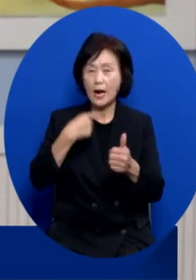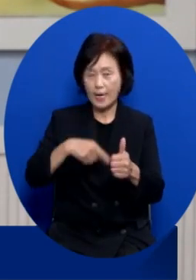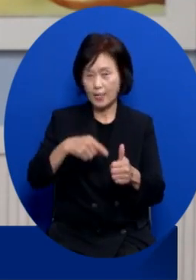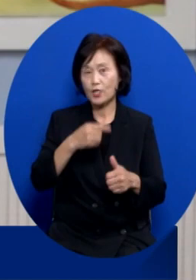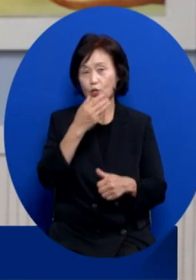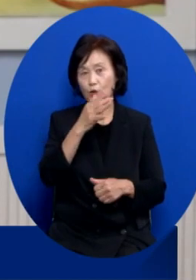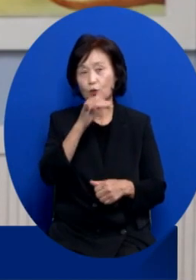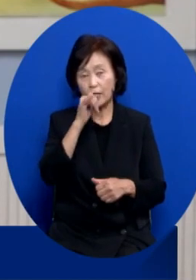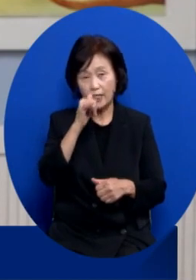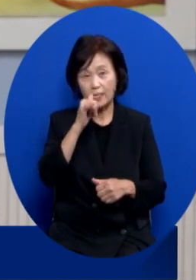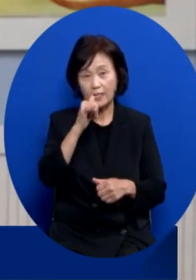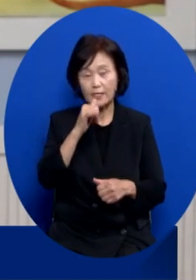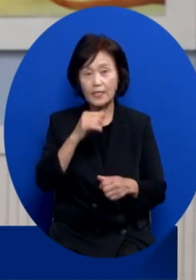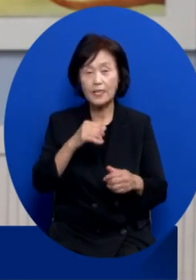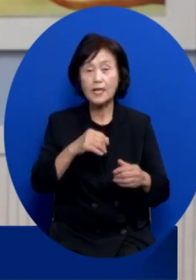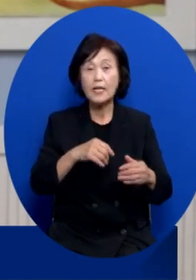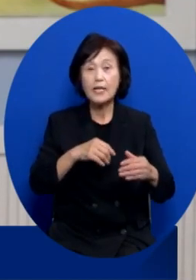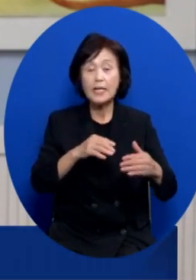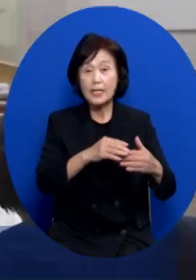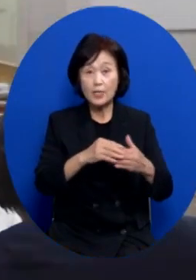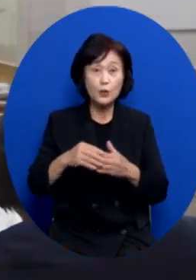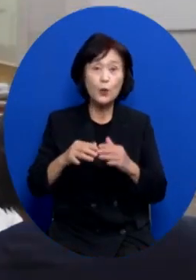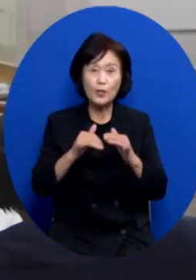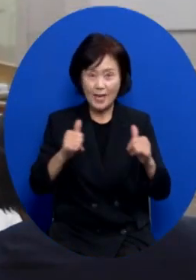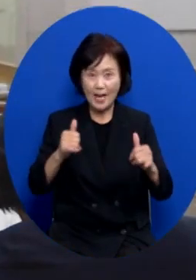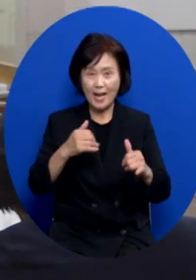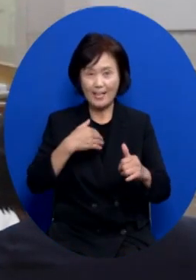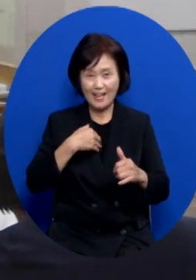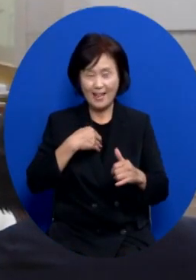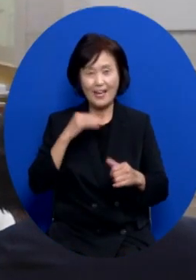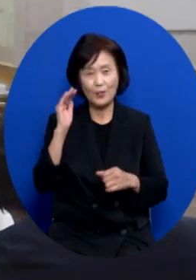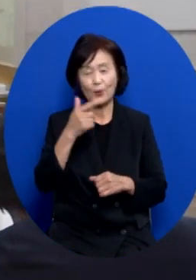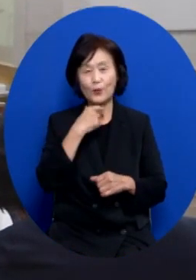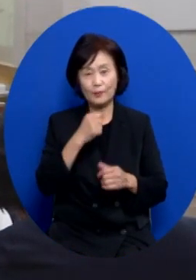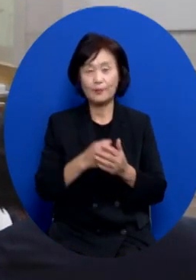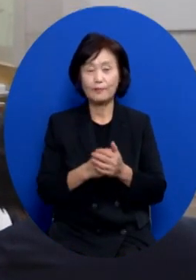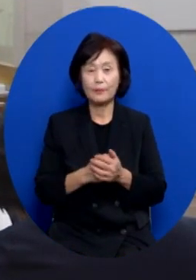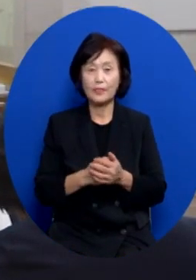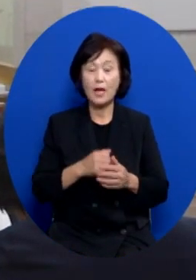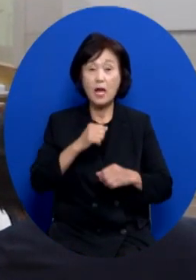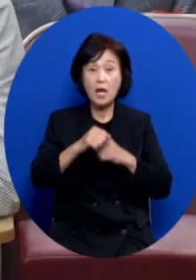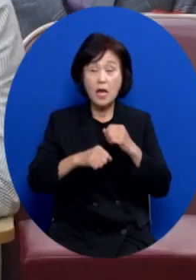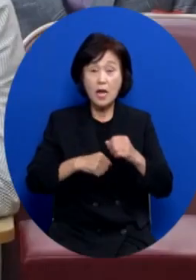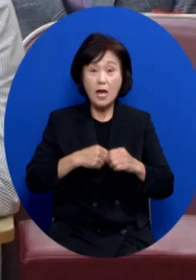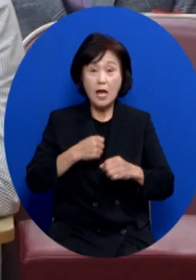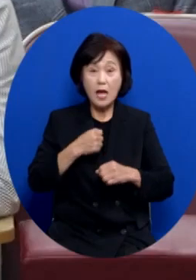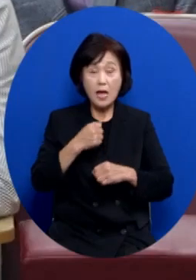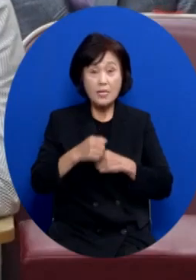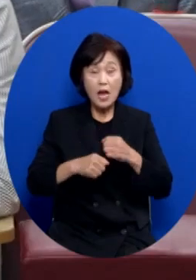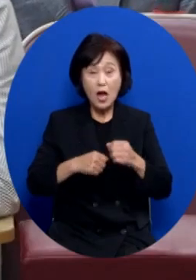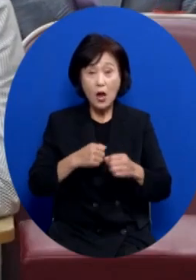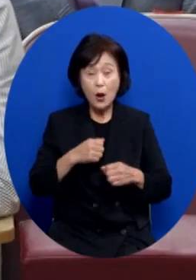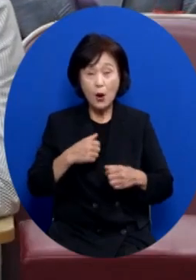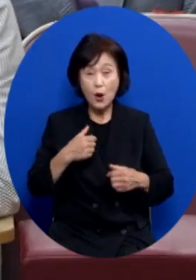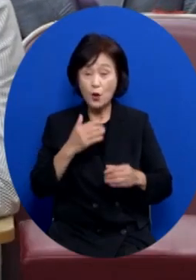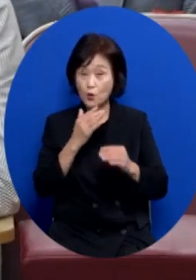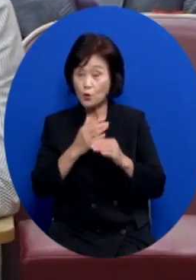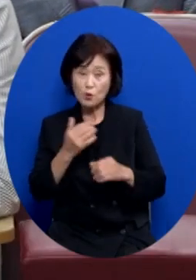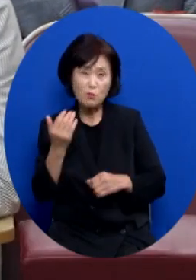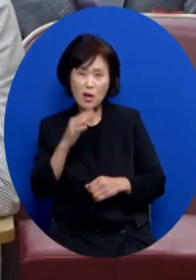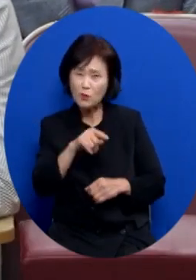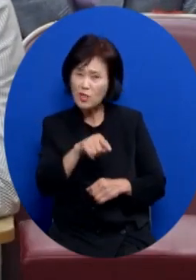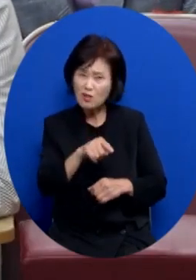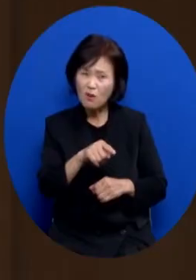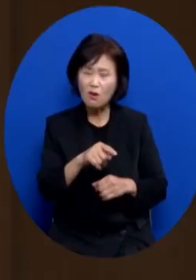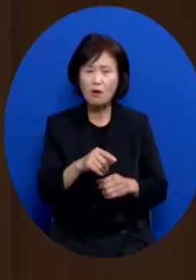있는 그런 지도사로 자유와 쾌락을 선취하는 인권이 아닌 권리와 책임 이해와 협력에